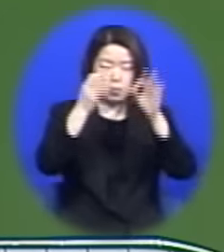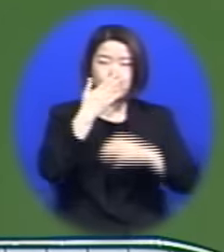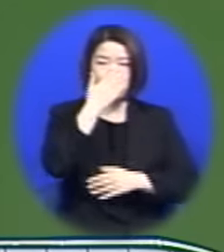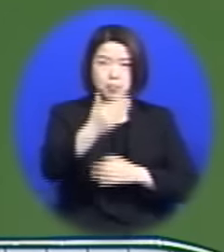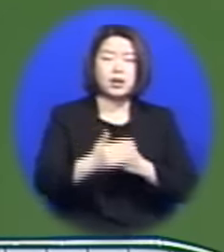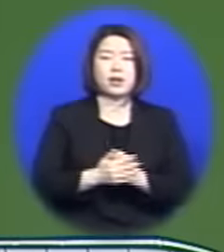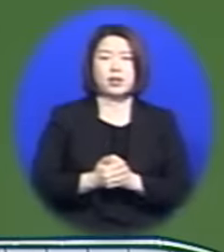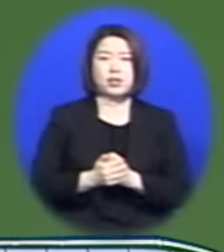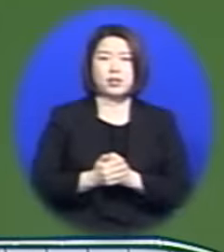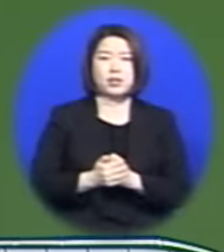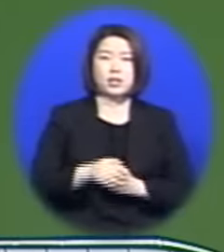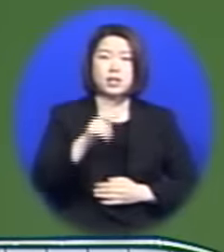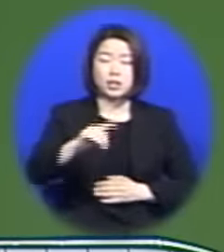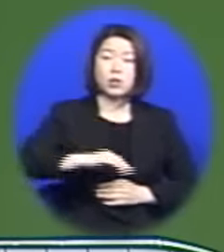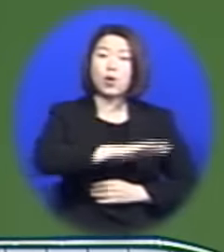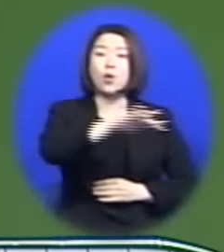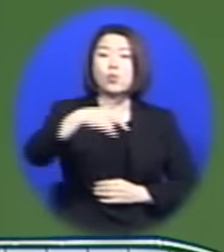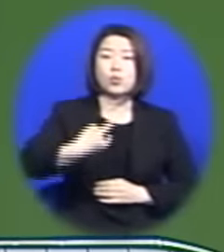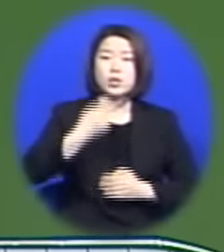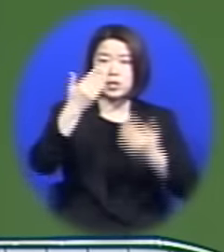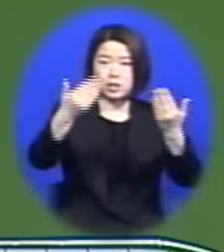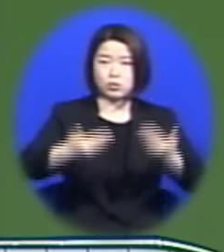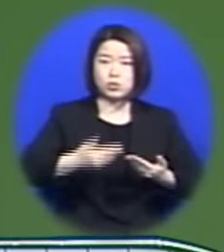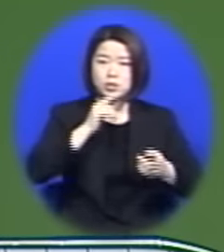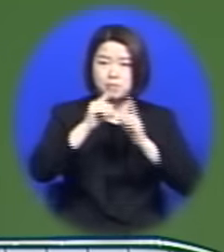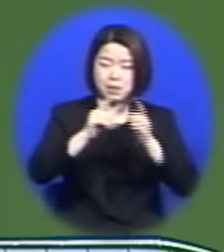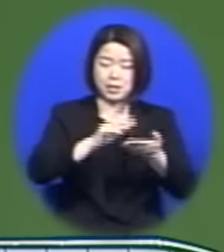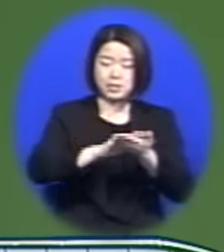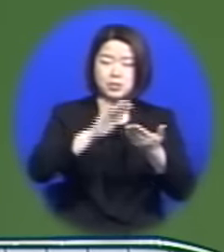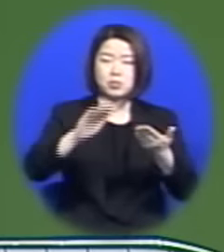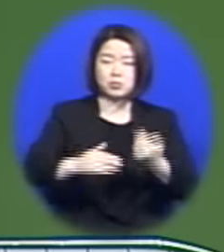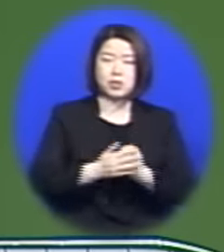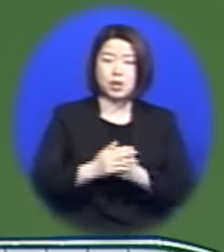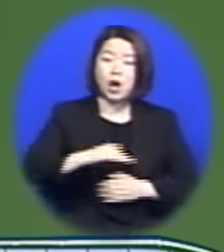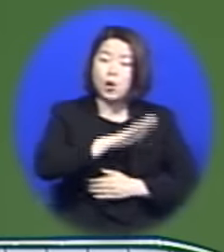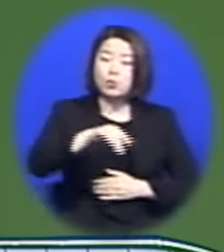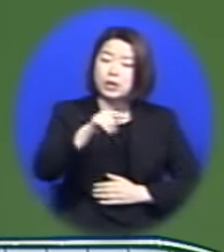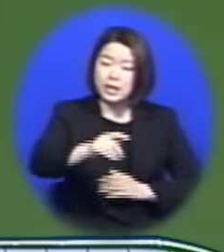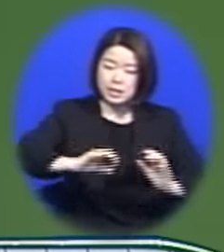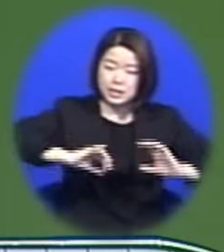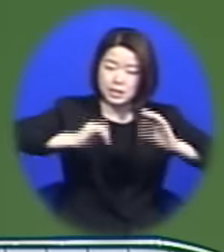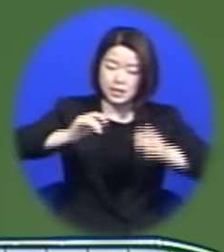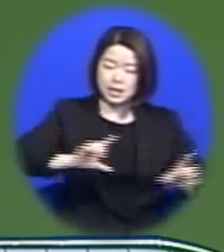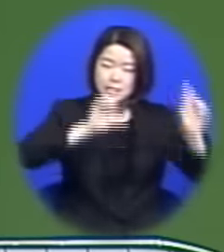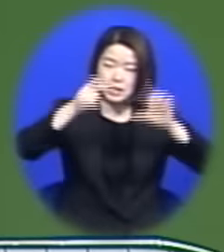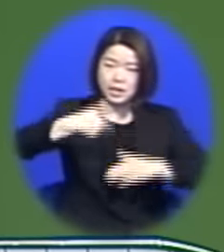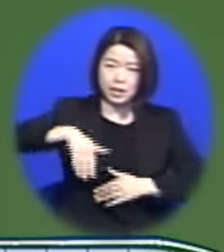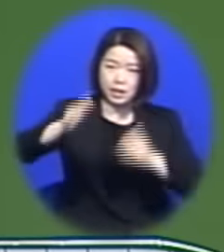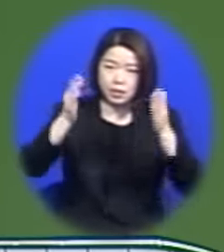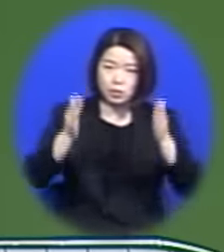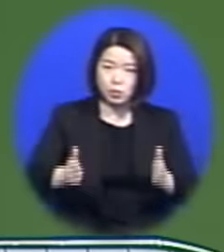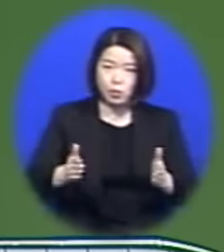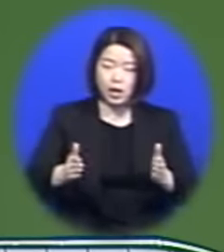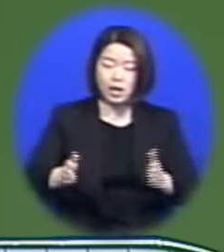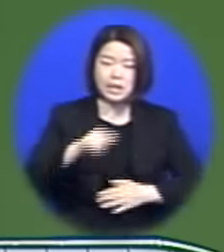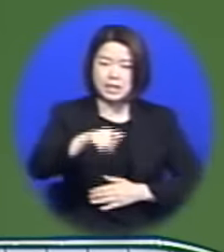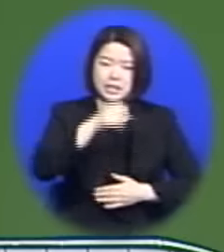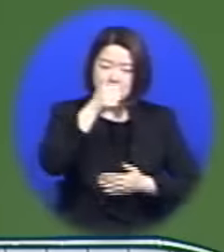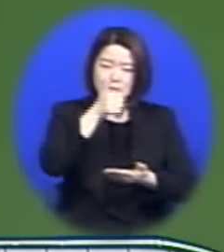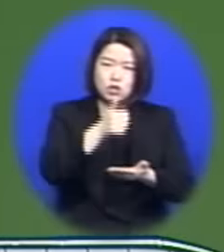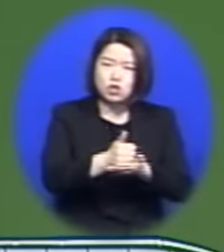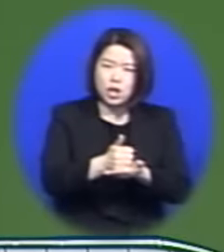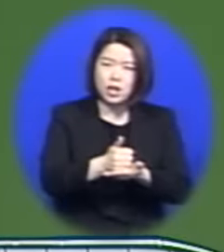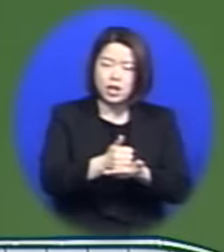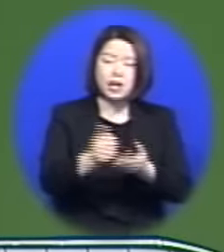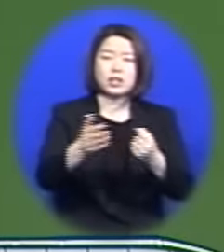것이라 이것은 우리들에게 주시는 말씀입니다 우리가이 세상 살아가는 동안에이 세상의 죄악으로 인해서